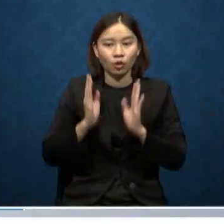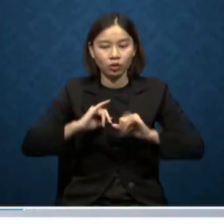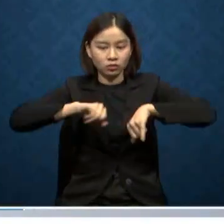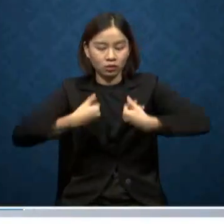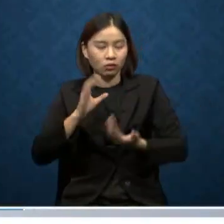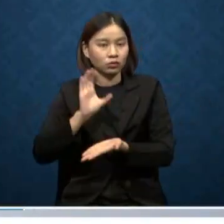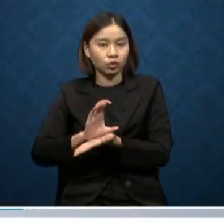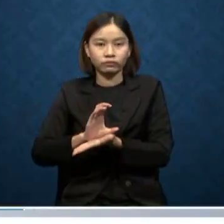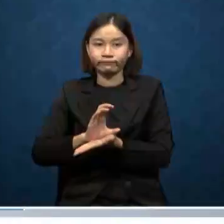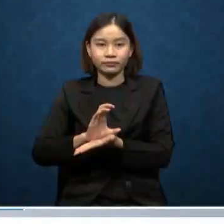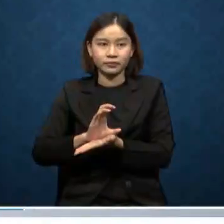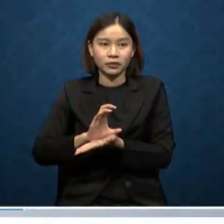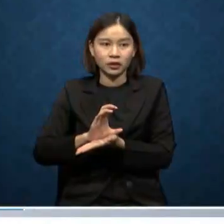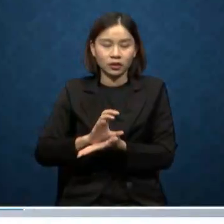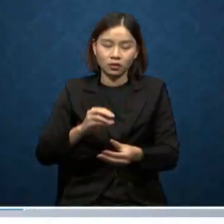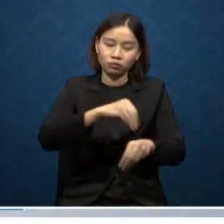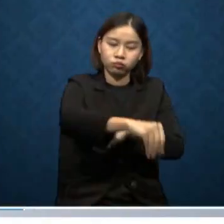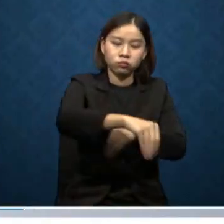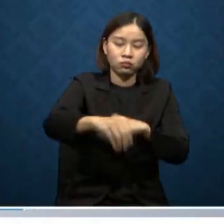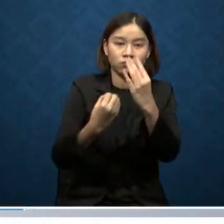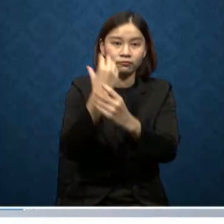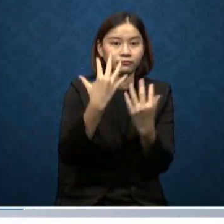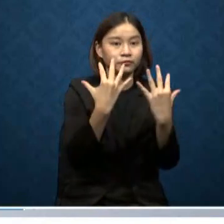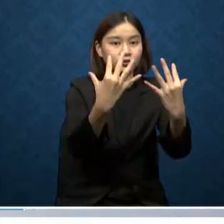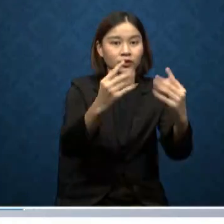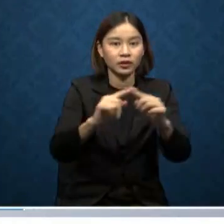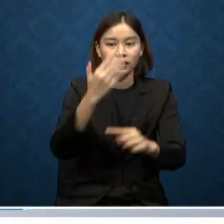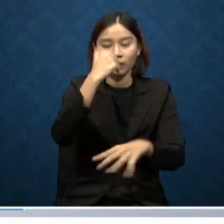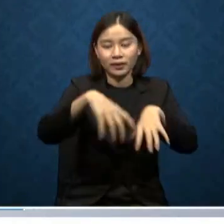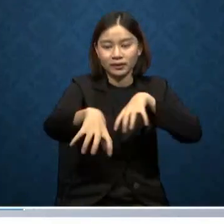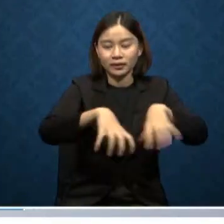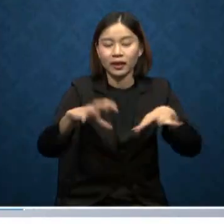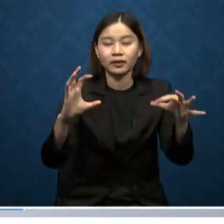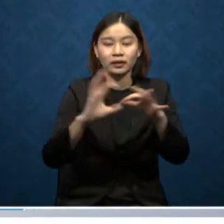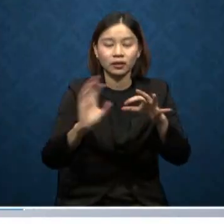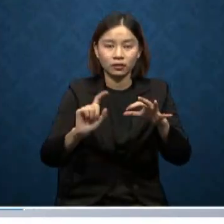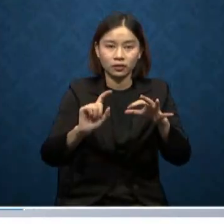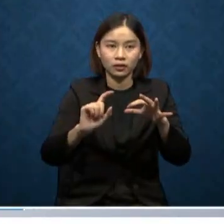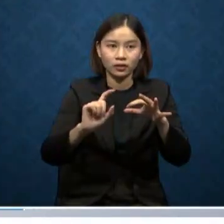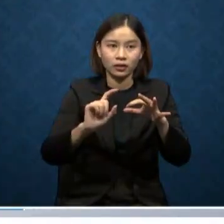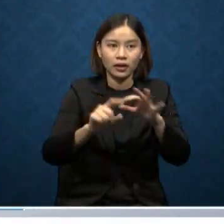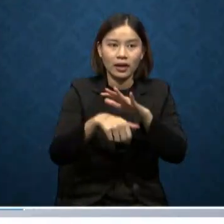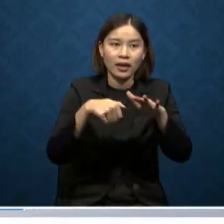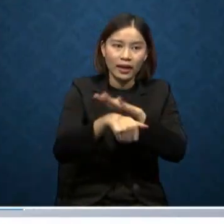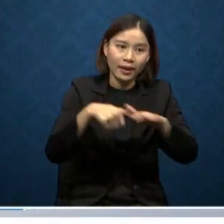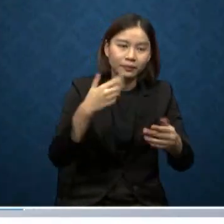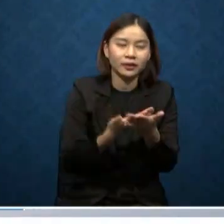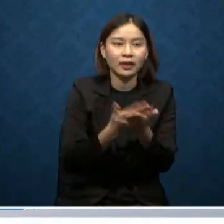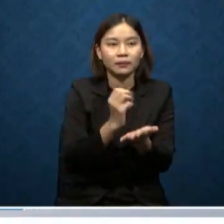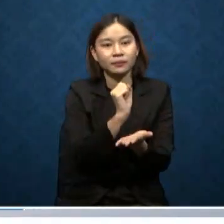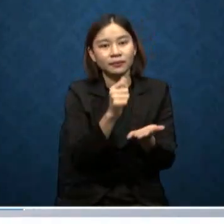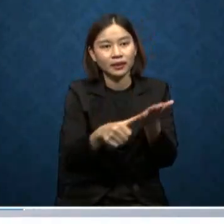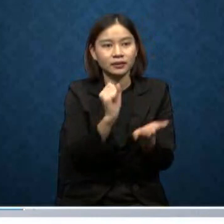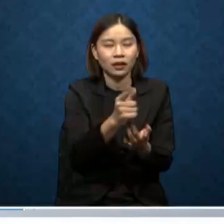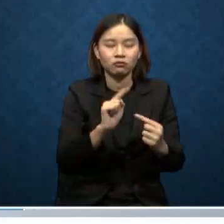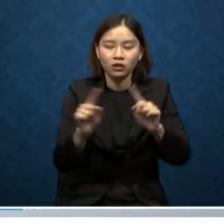ไปปรูก lovely๊ยในพ้นที่ของตนเพื่อที่จะบริหารเรของการเลี่งผศีเทานั้นนะครั แต่มันกระทบ